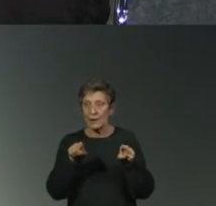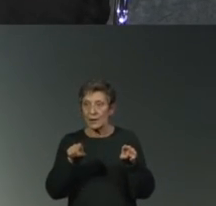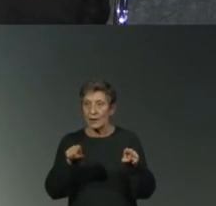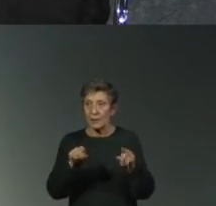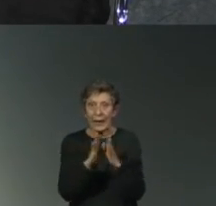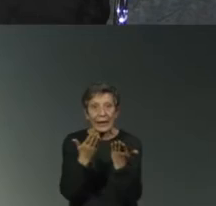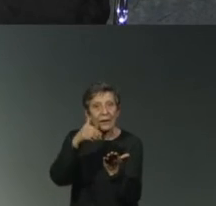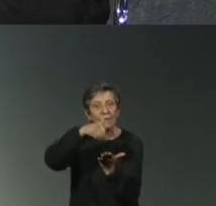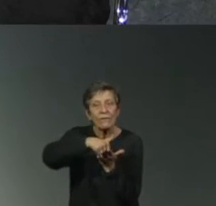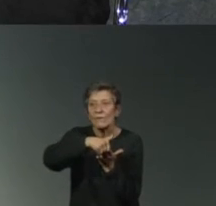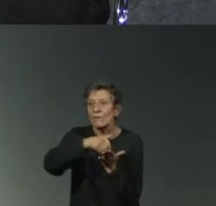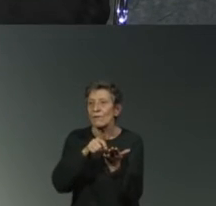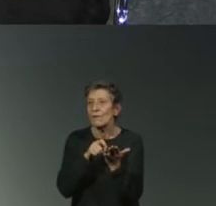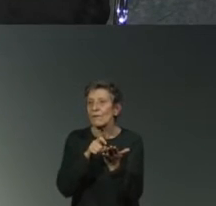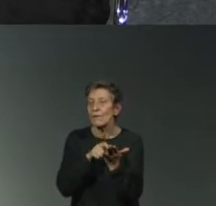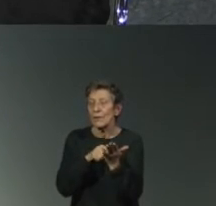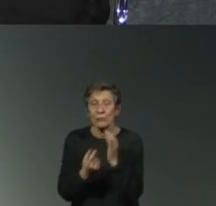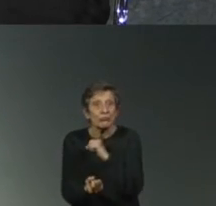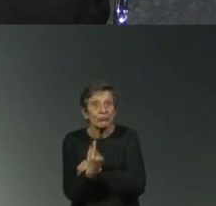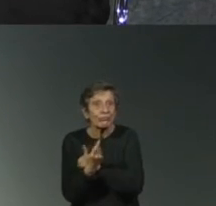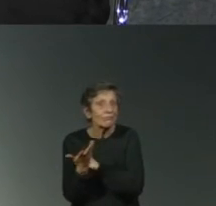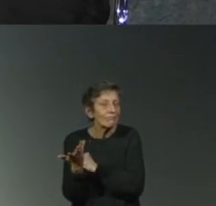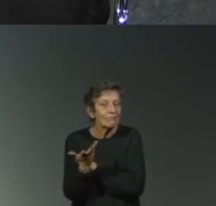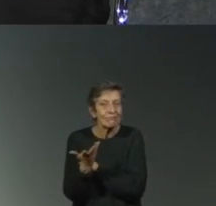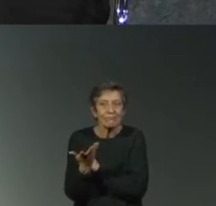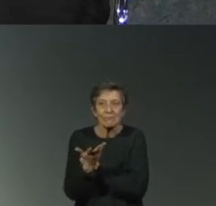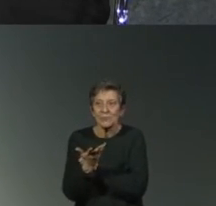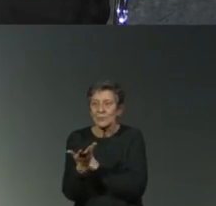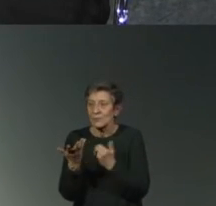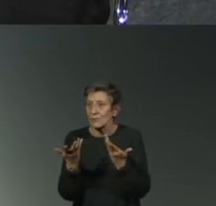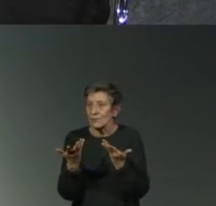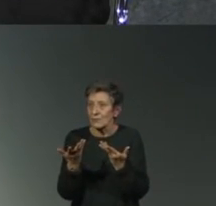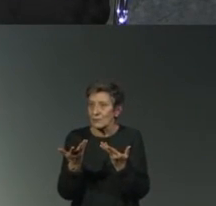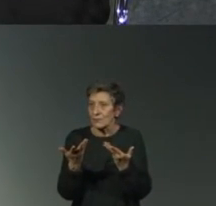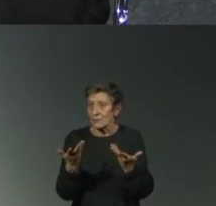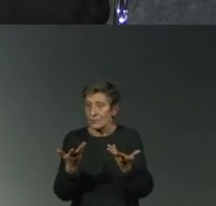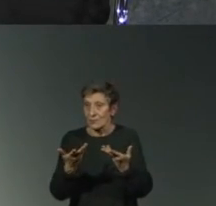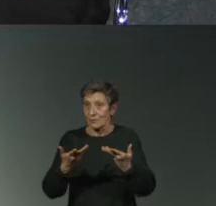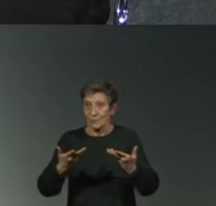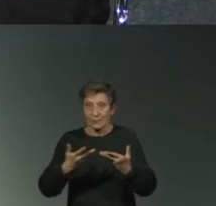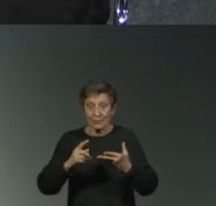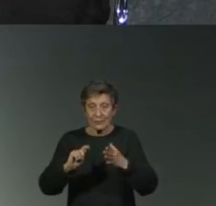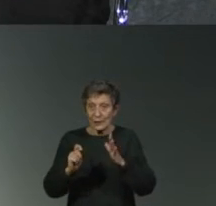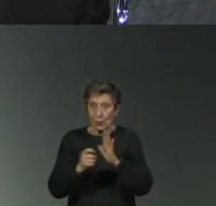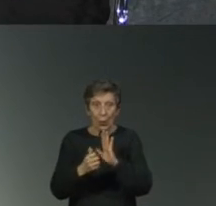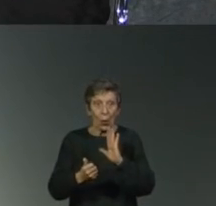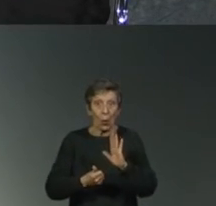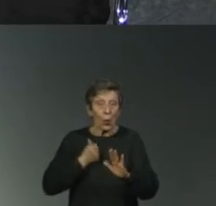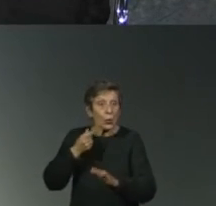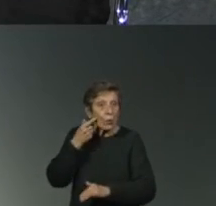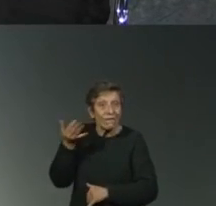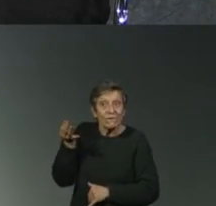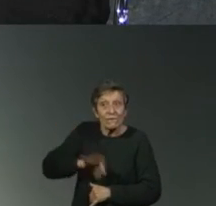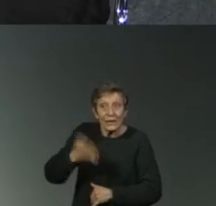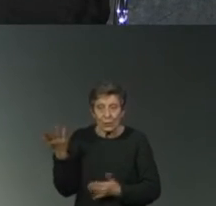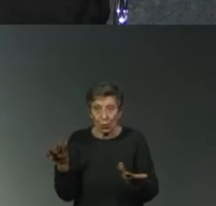éclos, d'une façon inattendue, comme je le disais tout à l'heure, vraiment un pur moment d'autofiction. Je raconte quelque